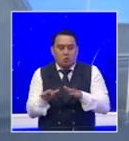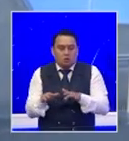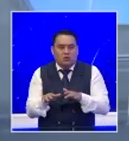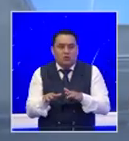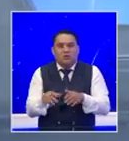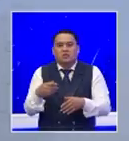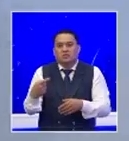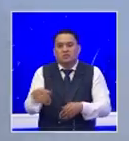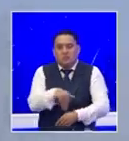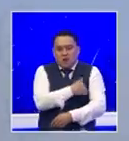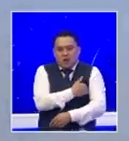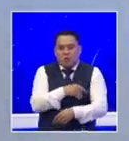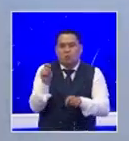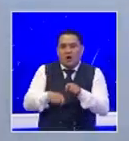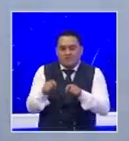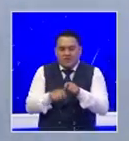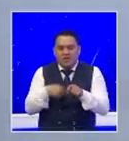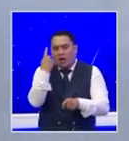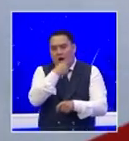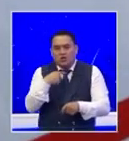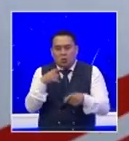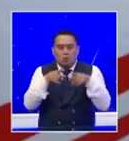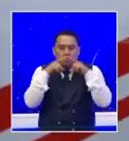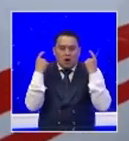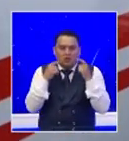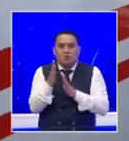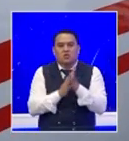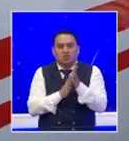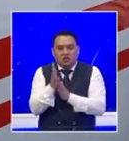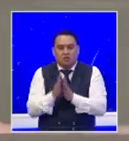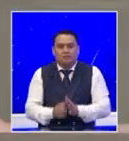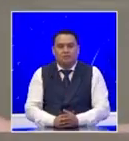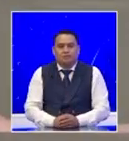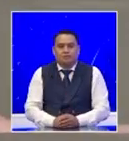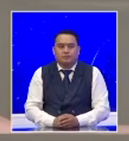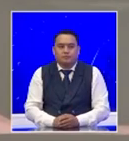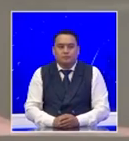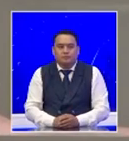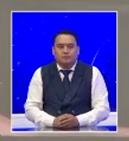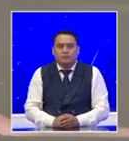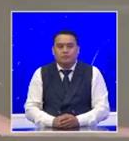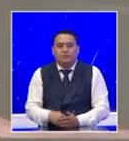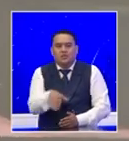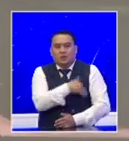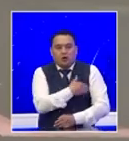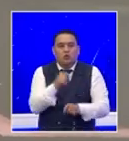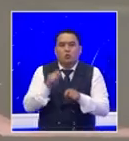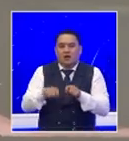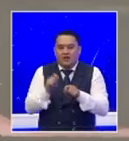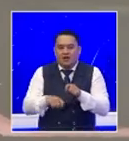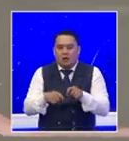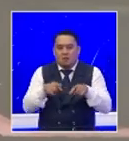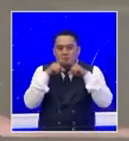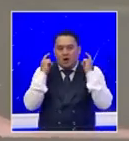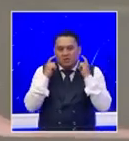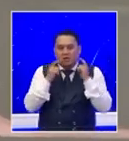Замер температуры тела, проверку на наличие маски и перчаток. Температуру проверяли, проверяли, в масках